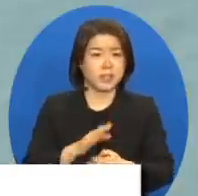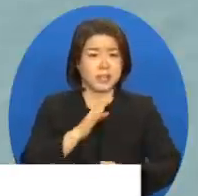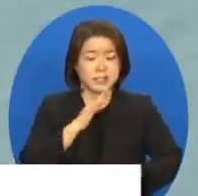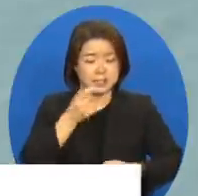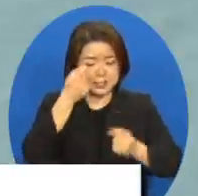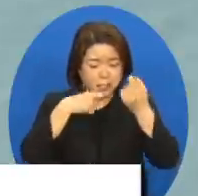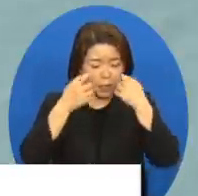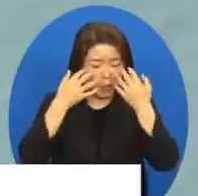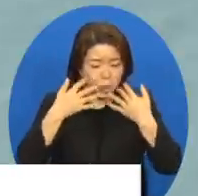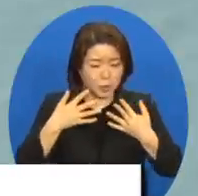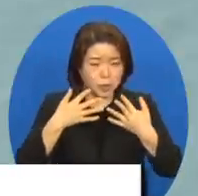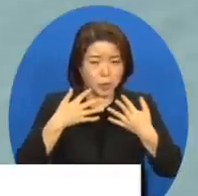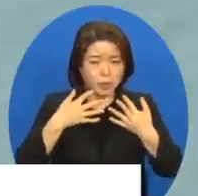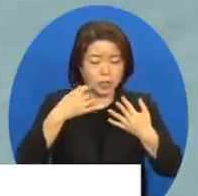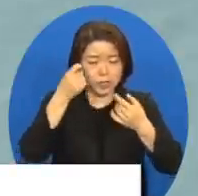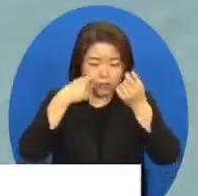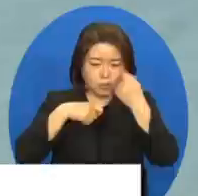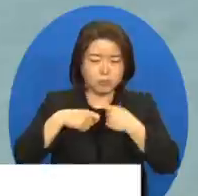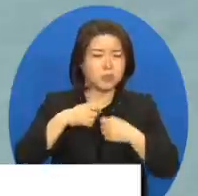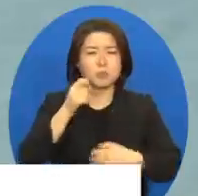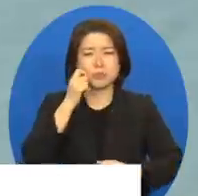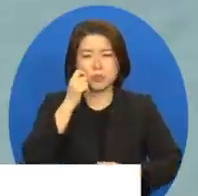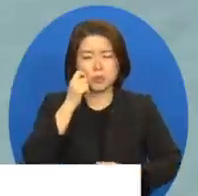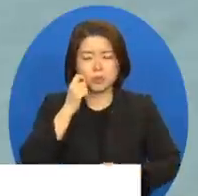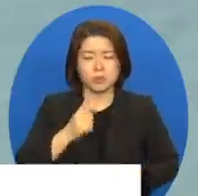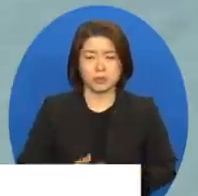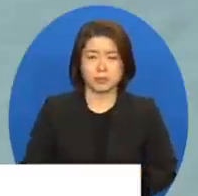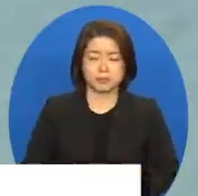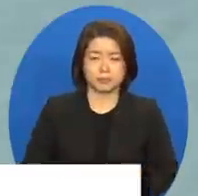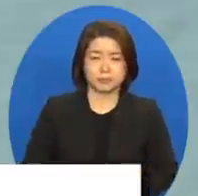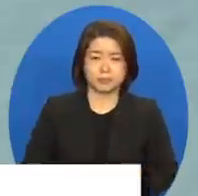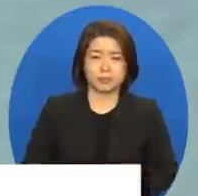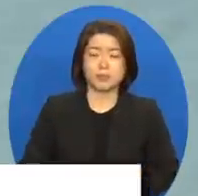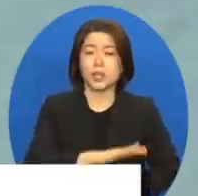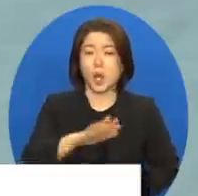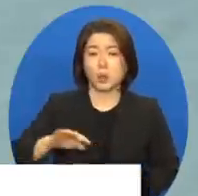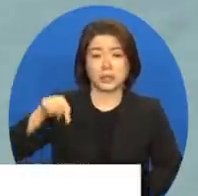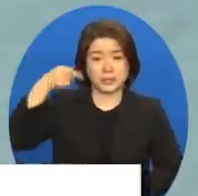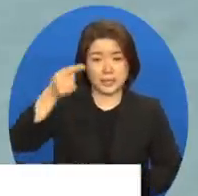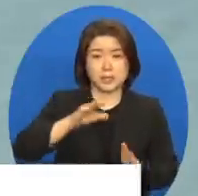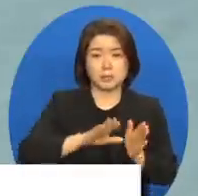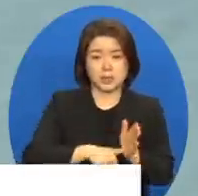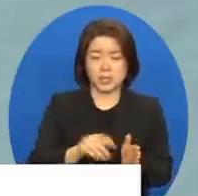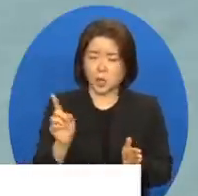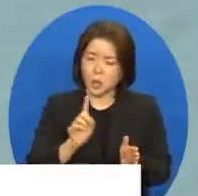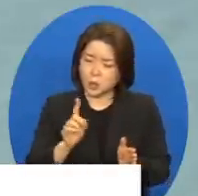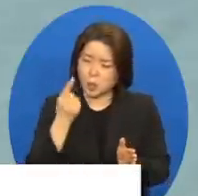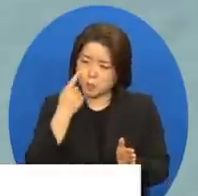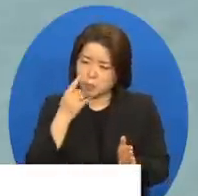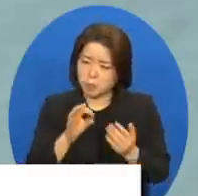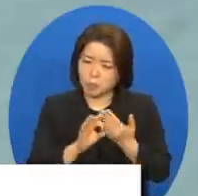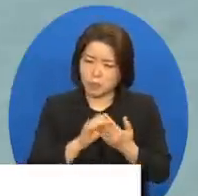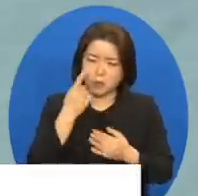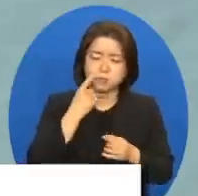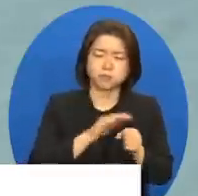진짜 흘려줘야 될 눈물을 흘리지 못하는 겁니다. 우리 다음 세대는 어떻게 보면